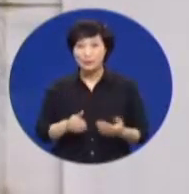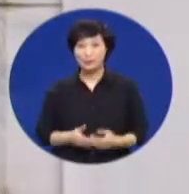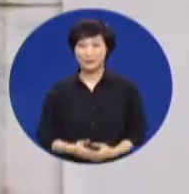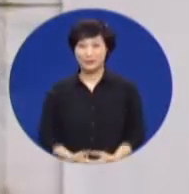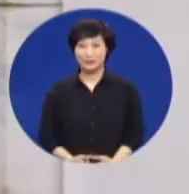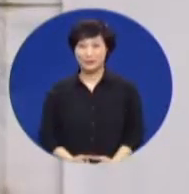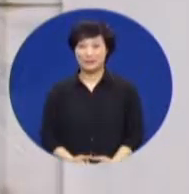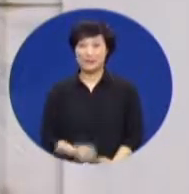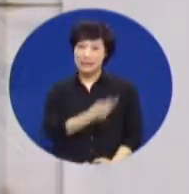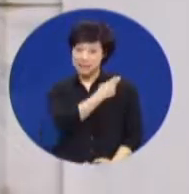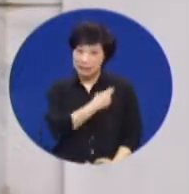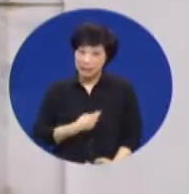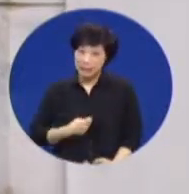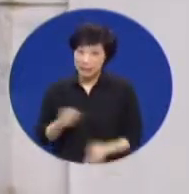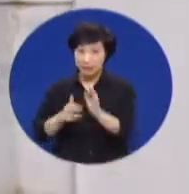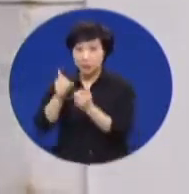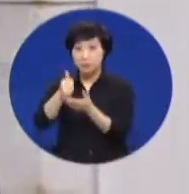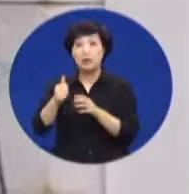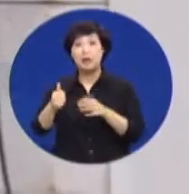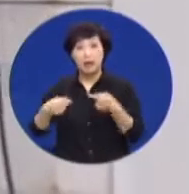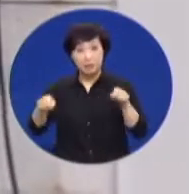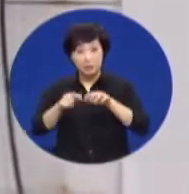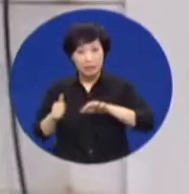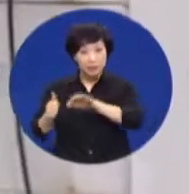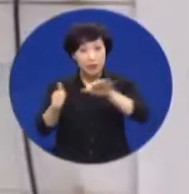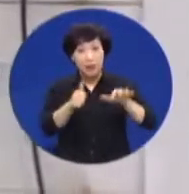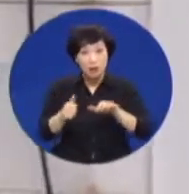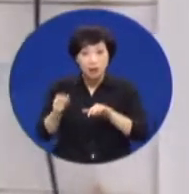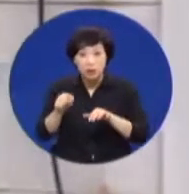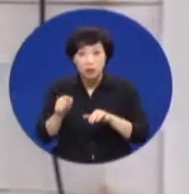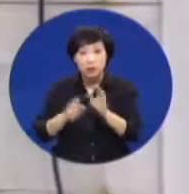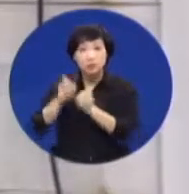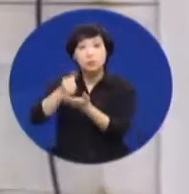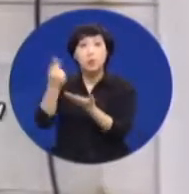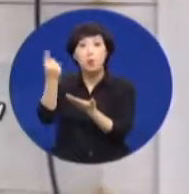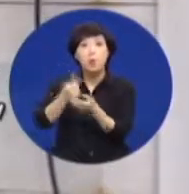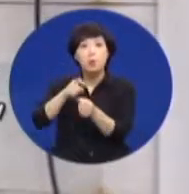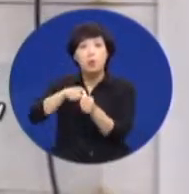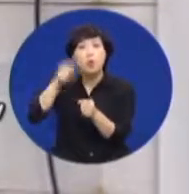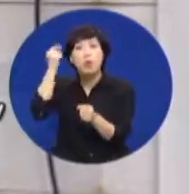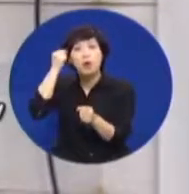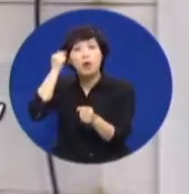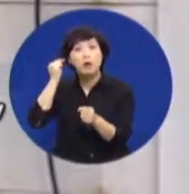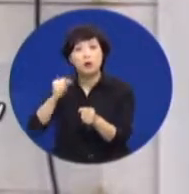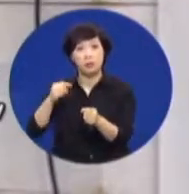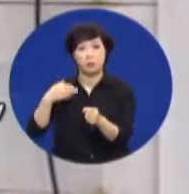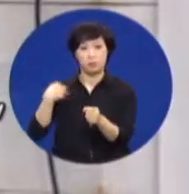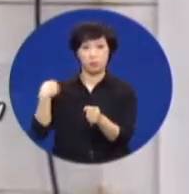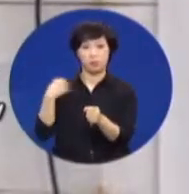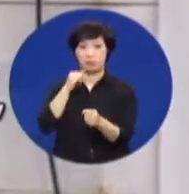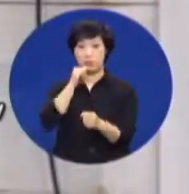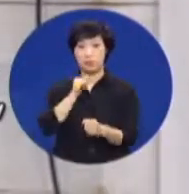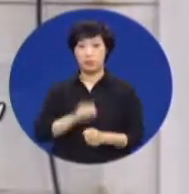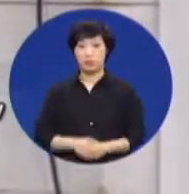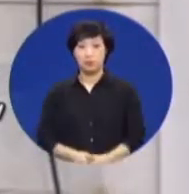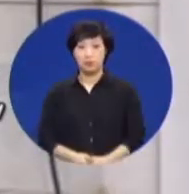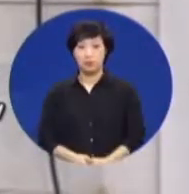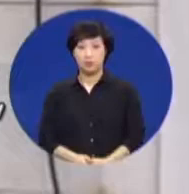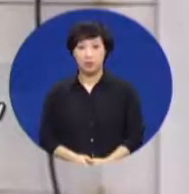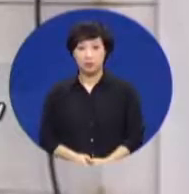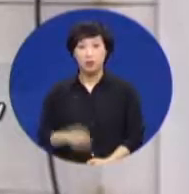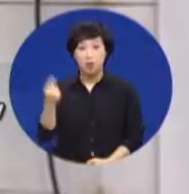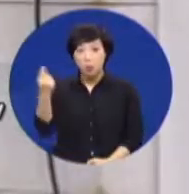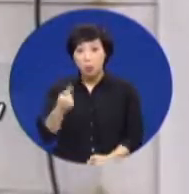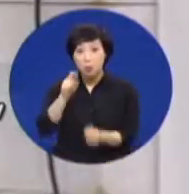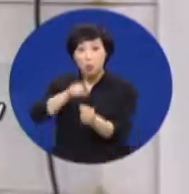이렇게 제자들이 예수님을 따라다니면서도 그분이 왜 왔나를 몰라. 응? 왜 왔나를